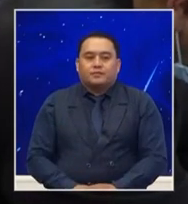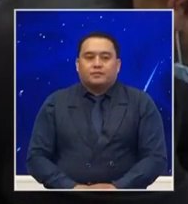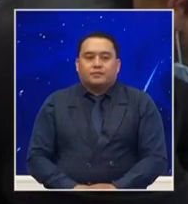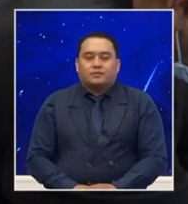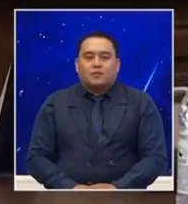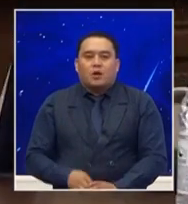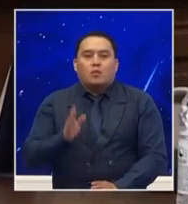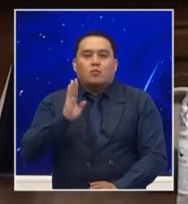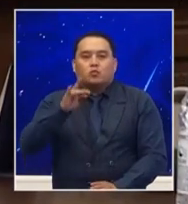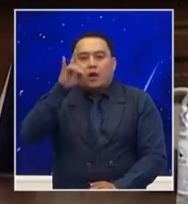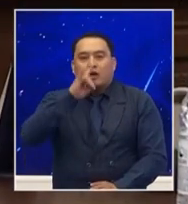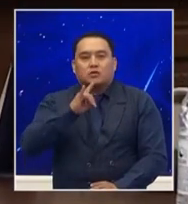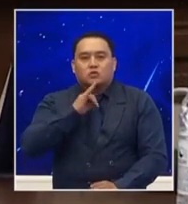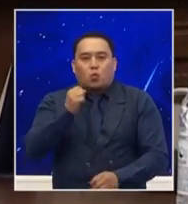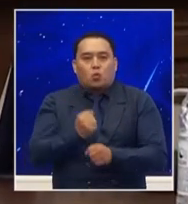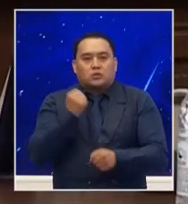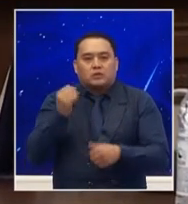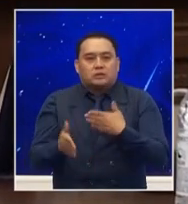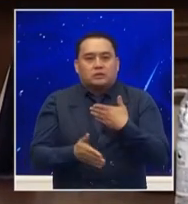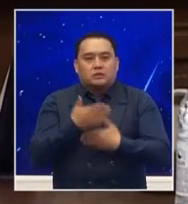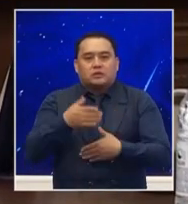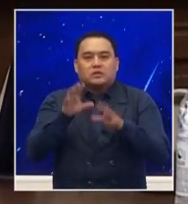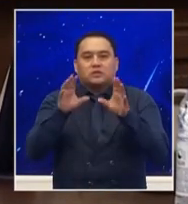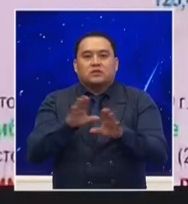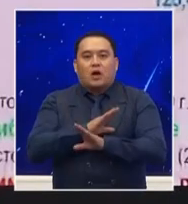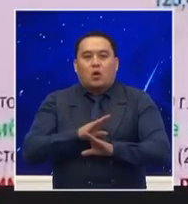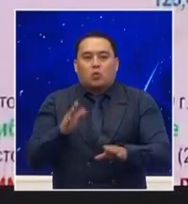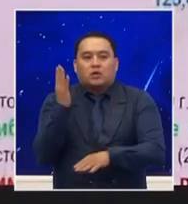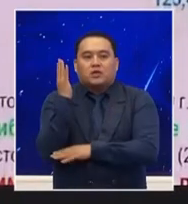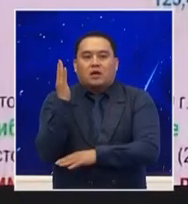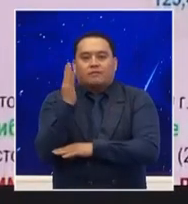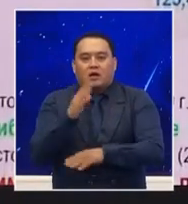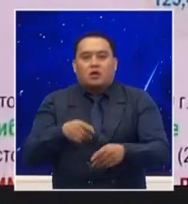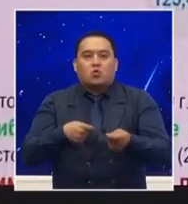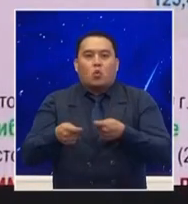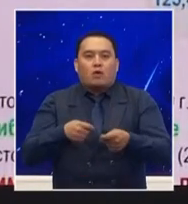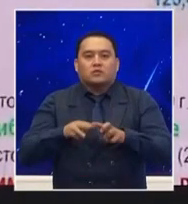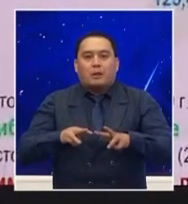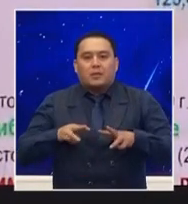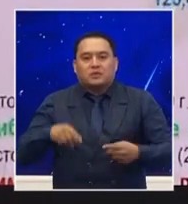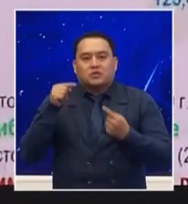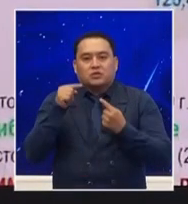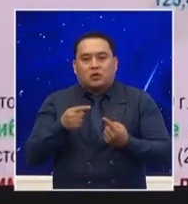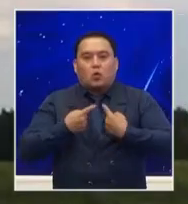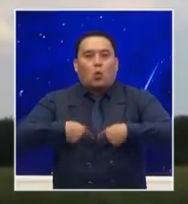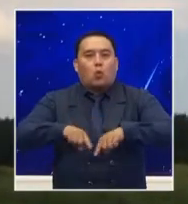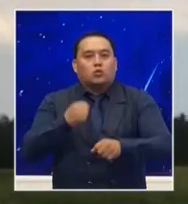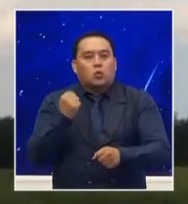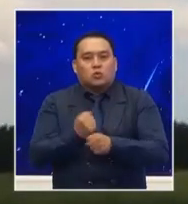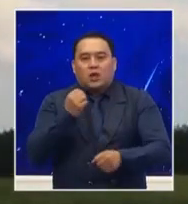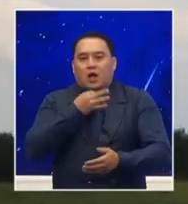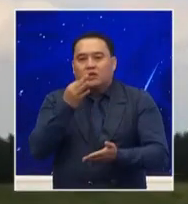В скором времени в Казахстане ужесточат наказание за незаконную вырубку деревьев. Глава Кабмина поручил соответствующим органам